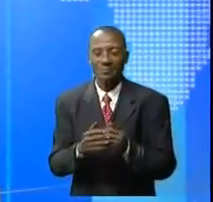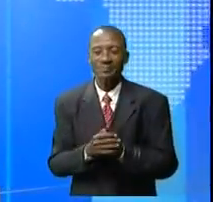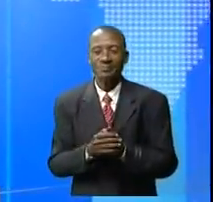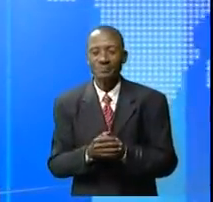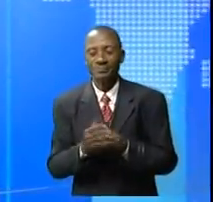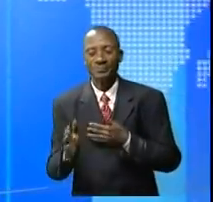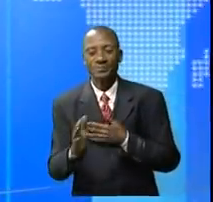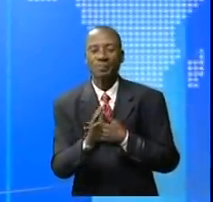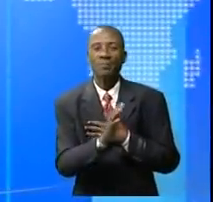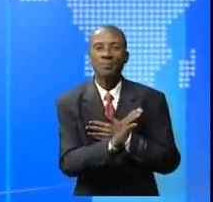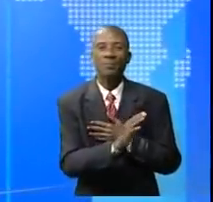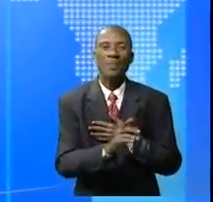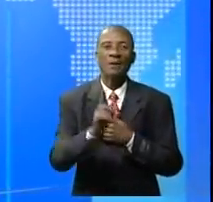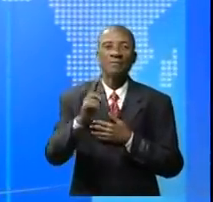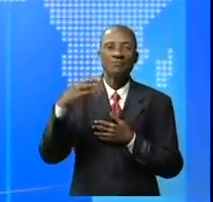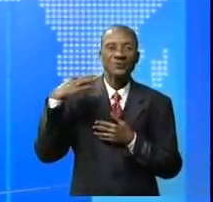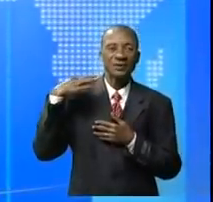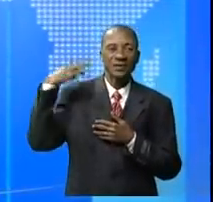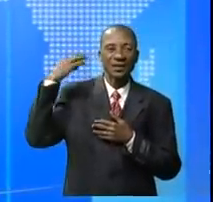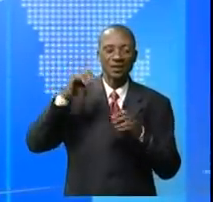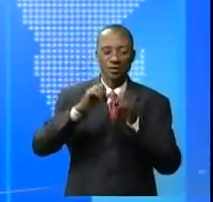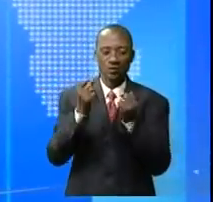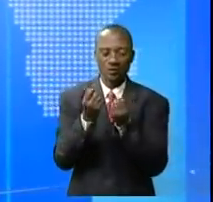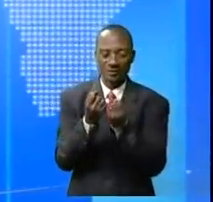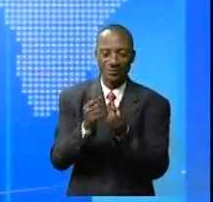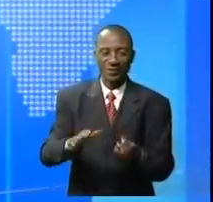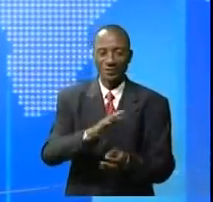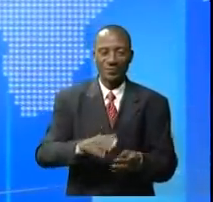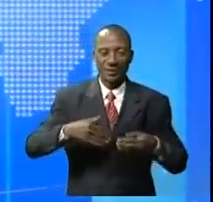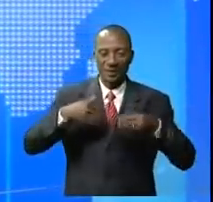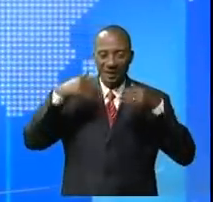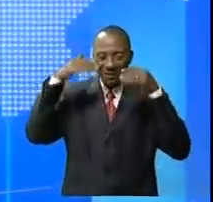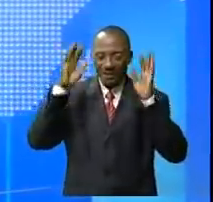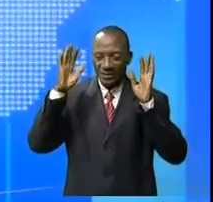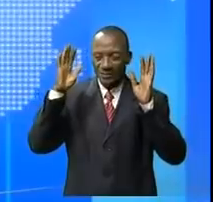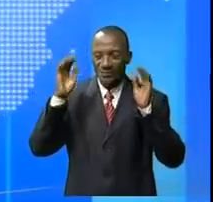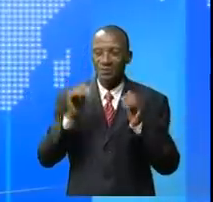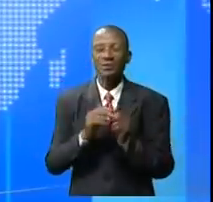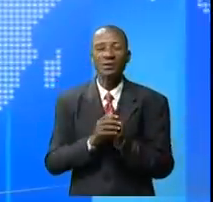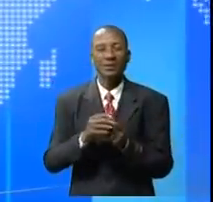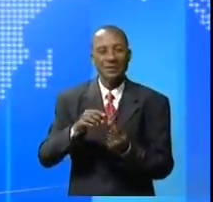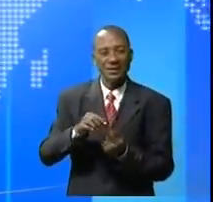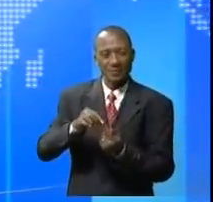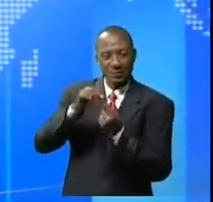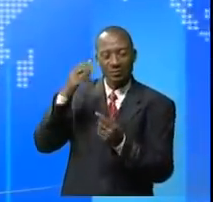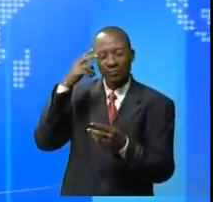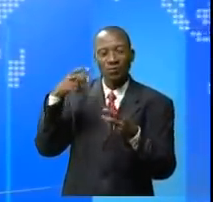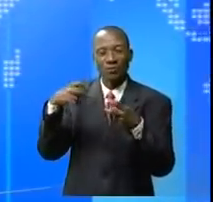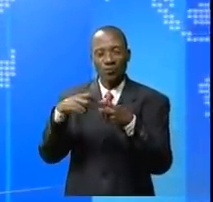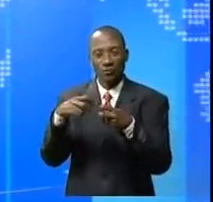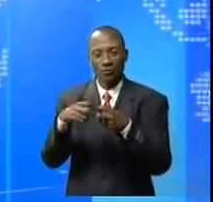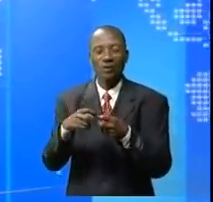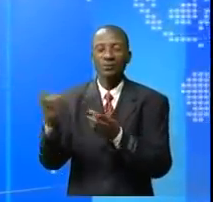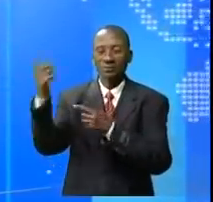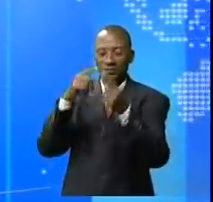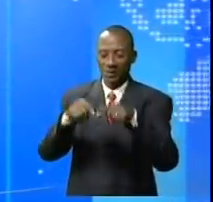Une délégation de la société égyptienne EGMAC, spécialisée dans les domaines de l'électricité, est déjà ici à